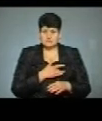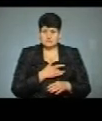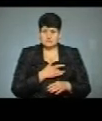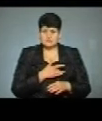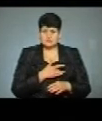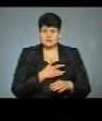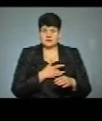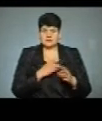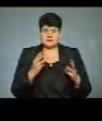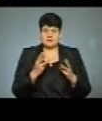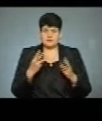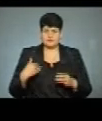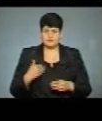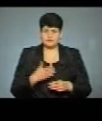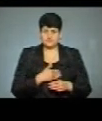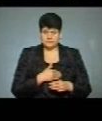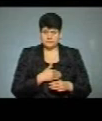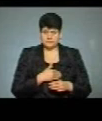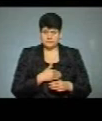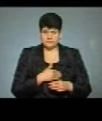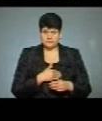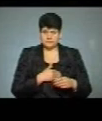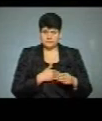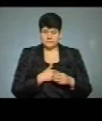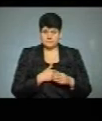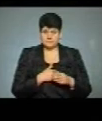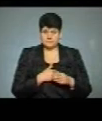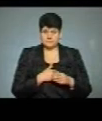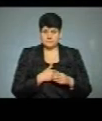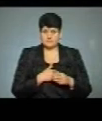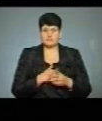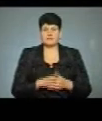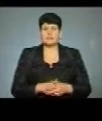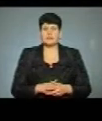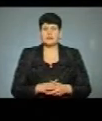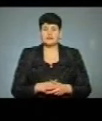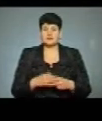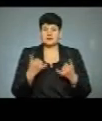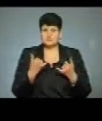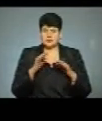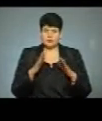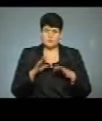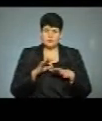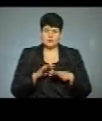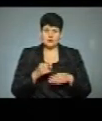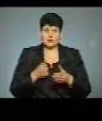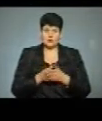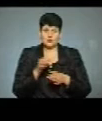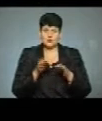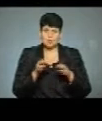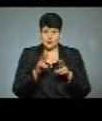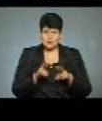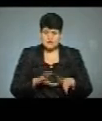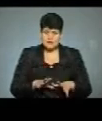правобічним плевритом і пневмонією бактеріального невизначеного генезу. На даний момент проводиться досудове розслідування, зокрема, з